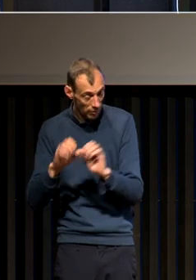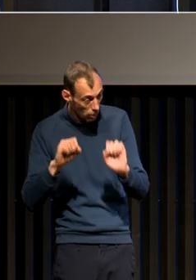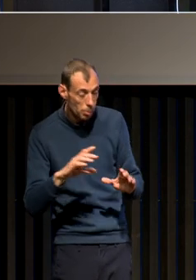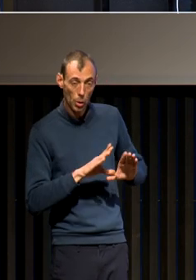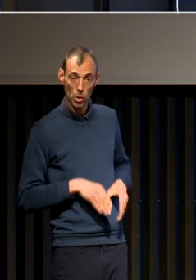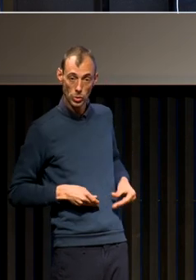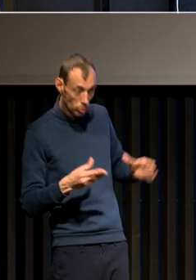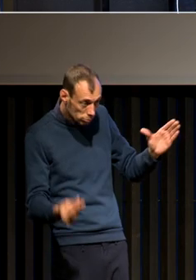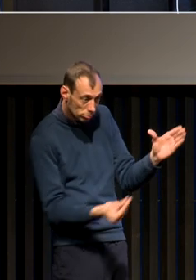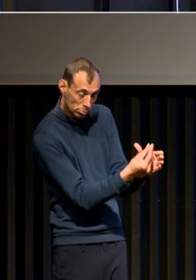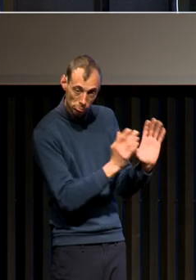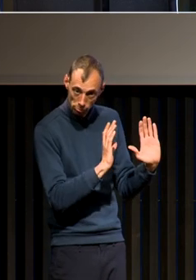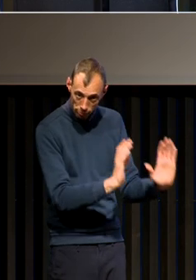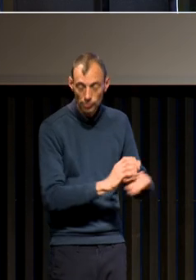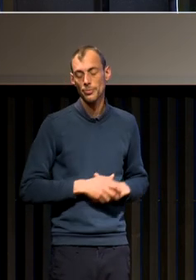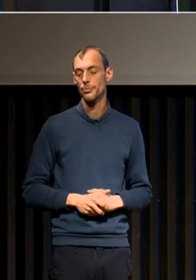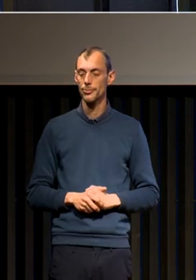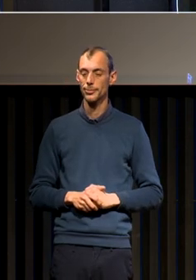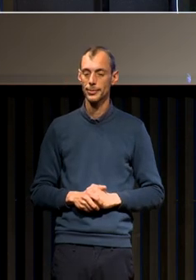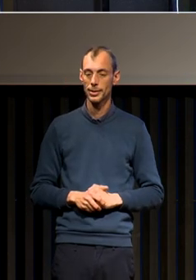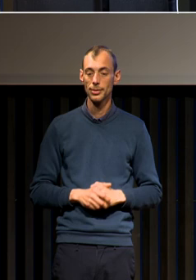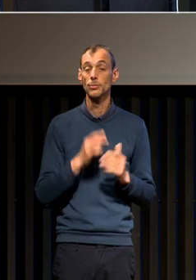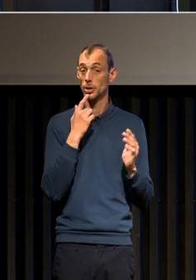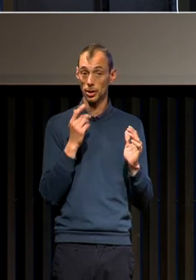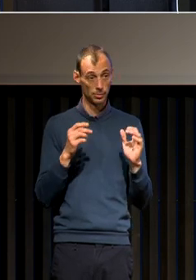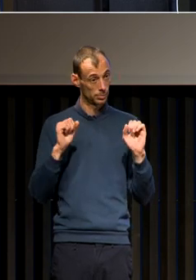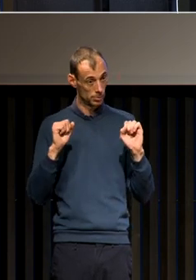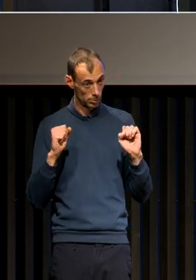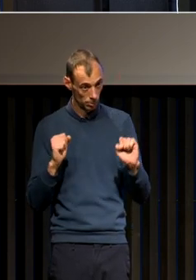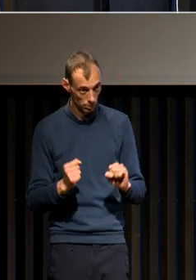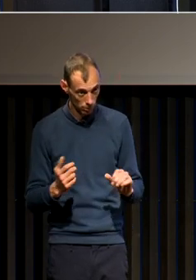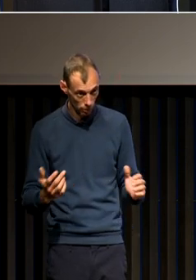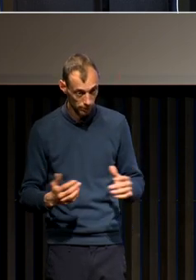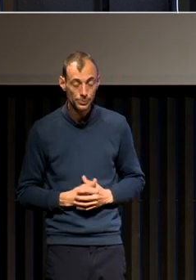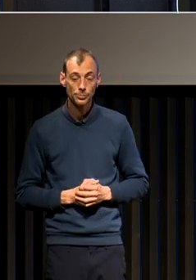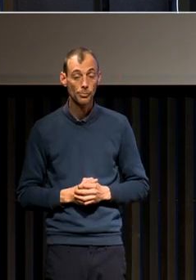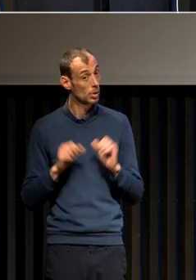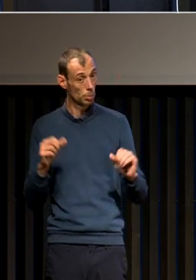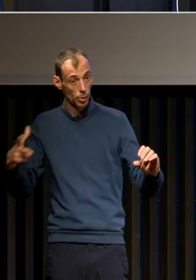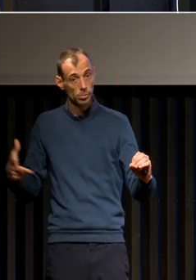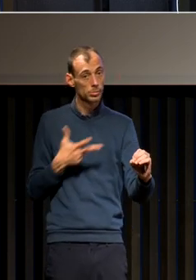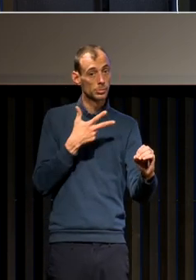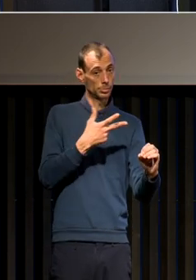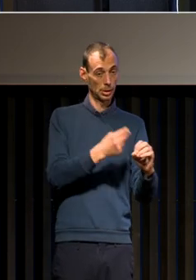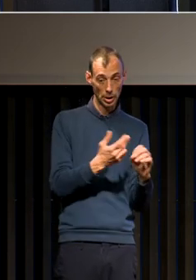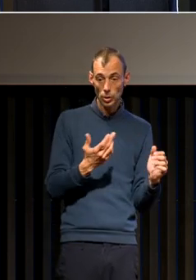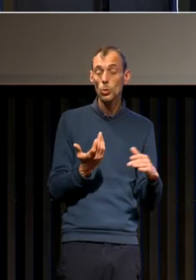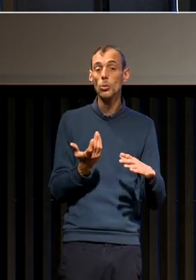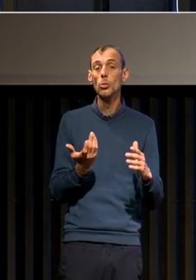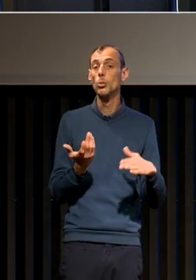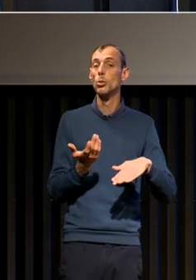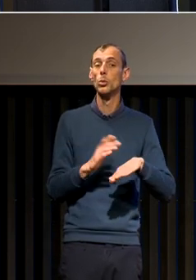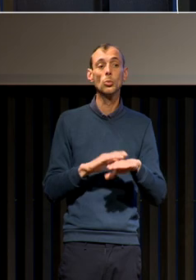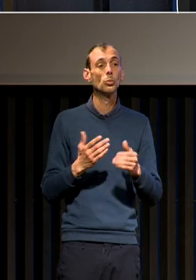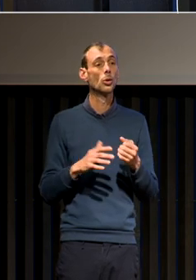Ainsi, il est possible de faire des inséminations avec des spermatozoïdes